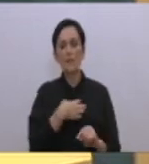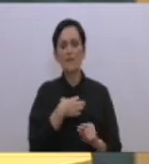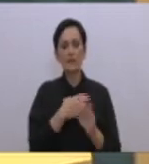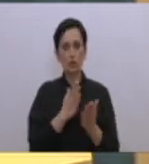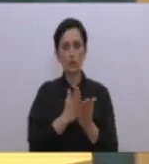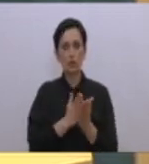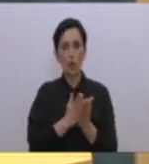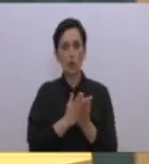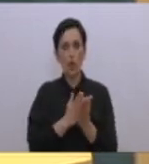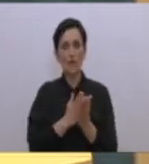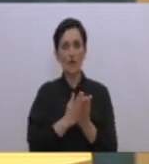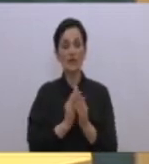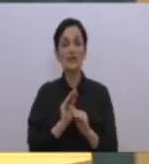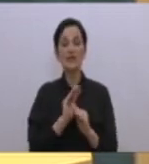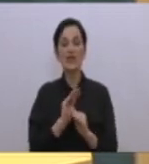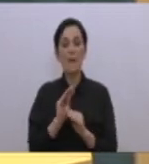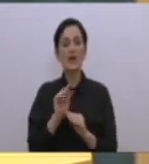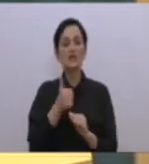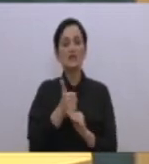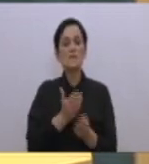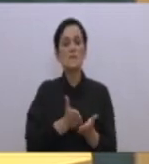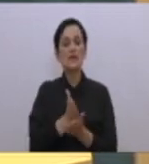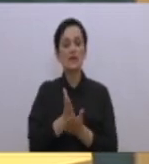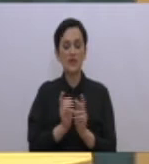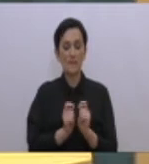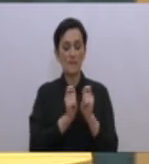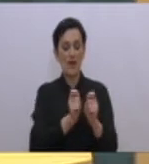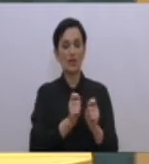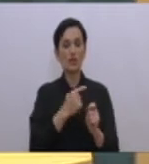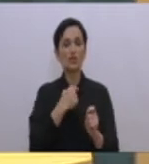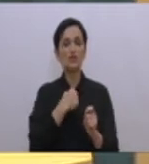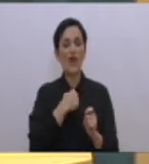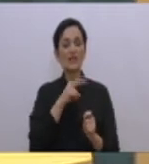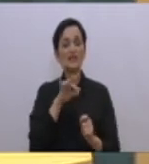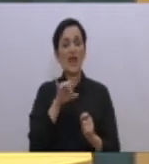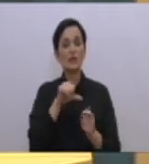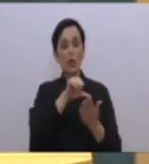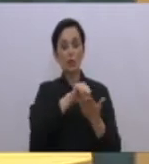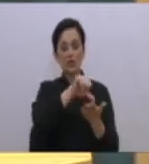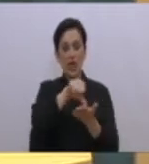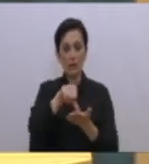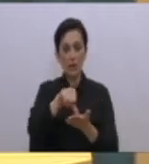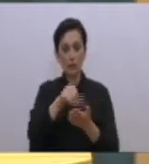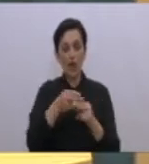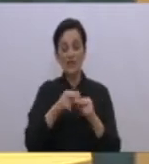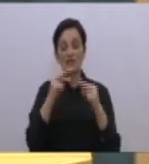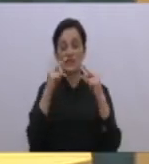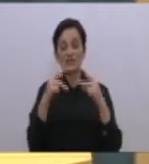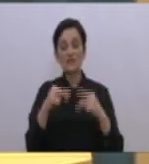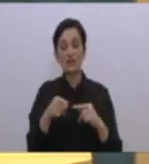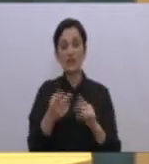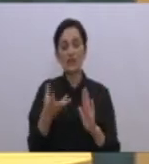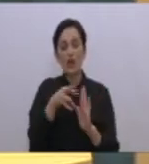არის დამატებითი პრივილეგიების მინიჭება ჩვენი დიასპორის წარმომადგენლებისთვის. ეს ცვლილებები უნდა